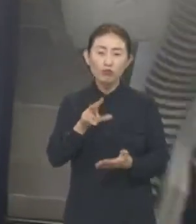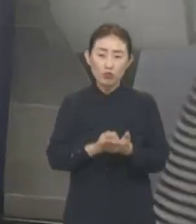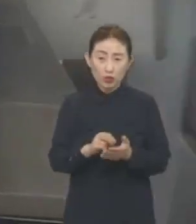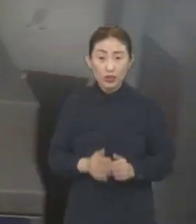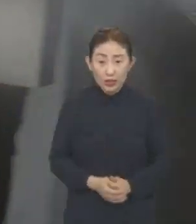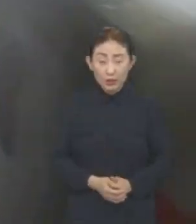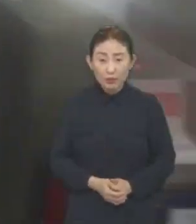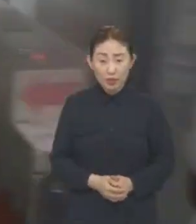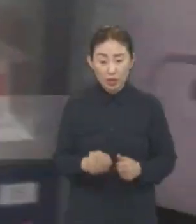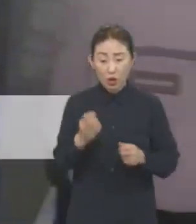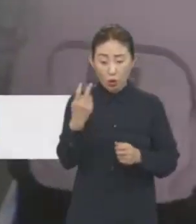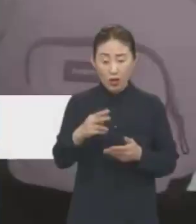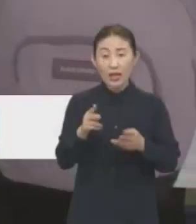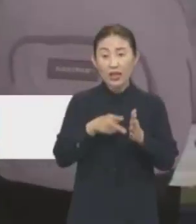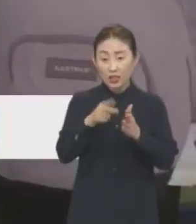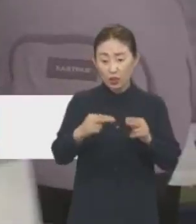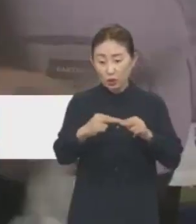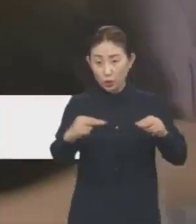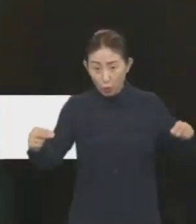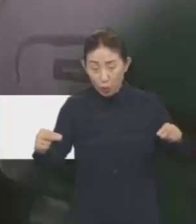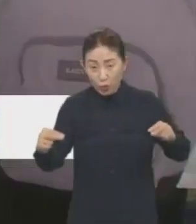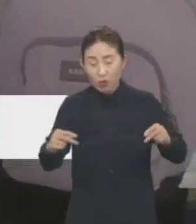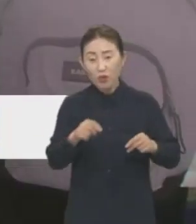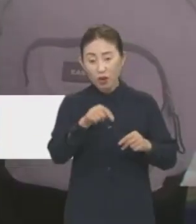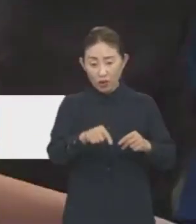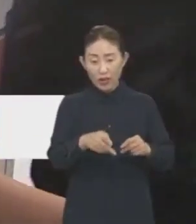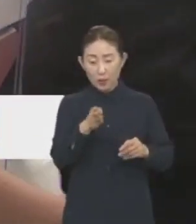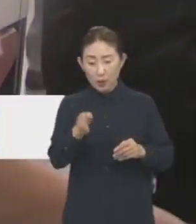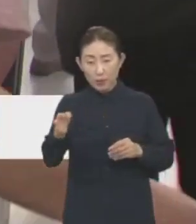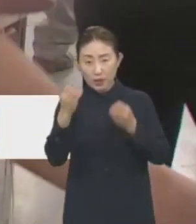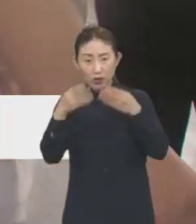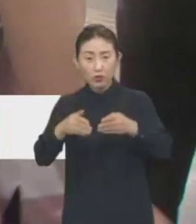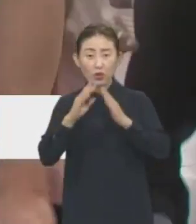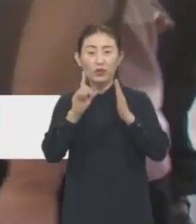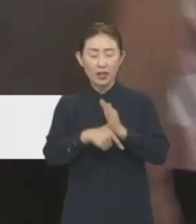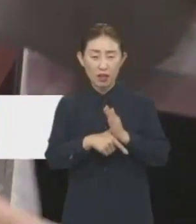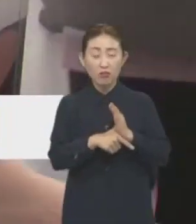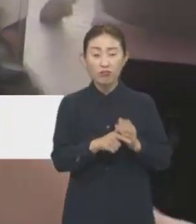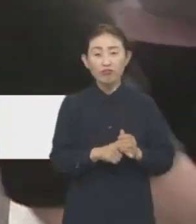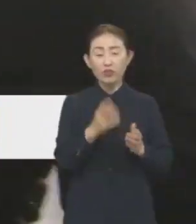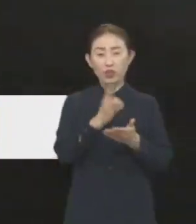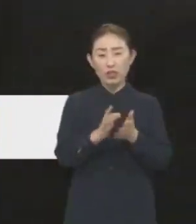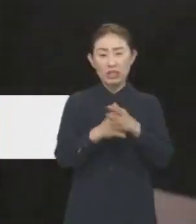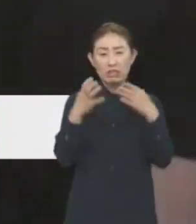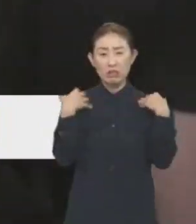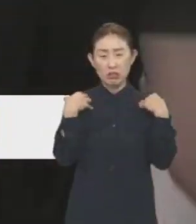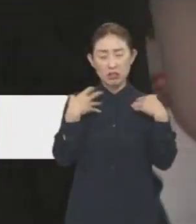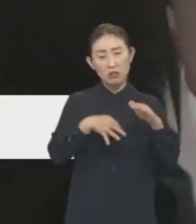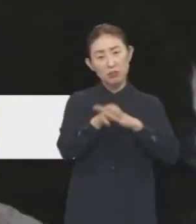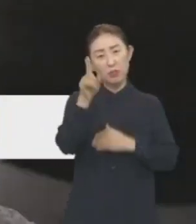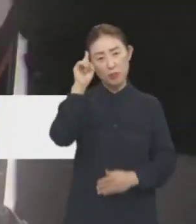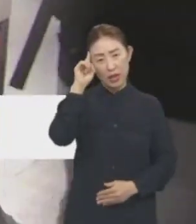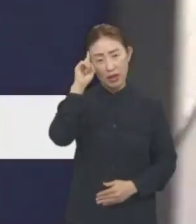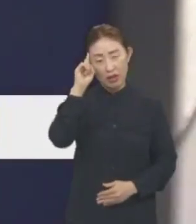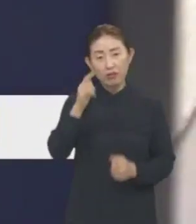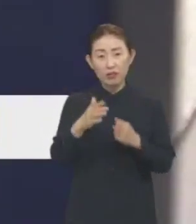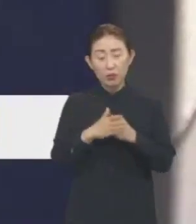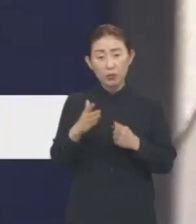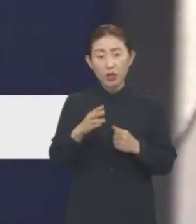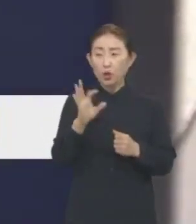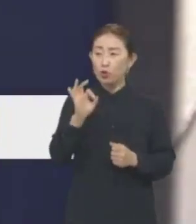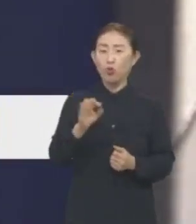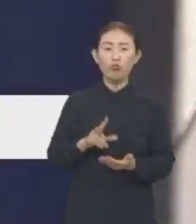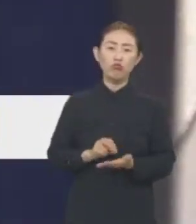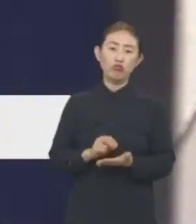노선을 역에 신설할 경우 원인자가 전액 부담해야 한다는 원칙에 따라 역 신설이 확정되더라도 천안시가 확보해야